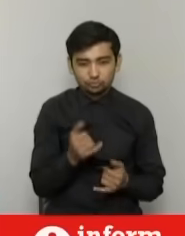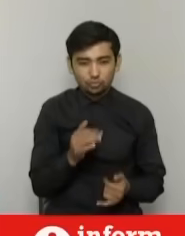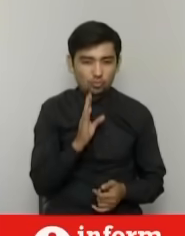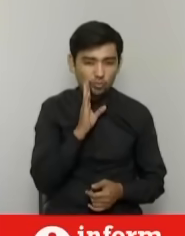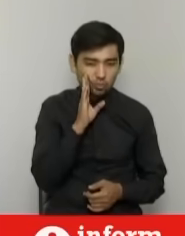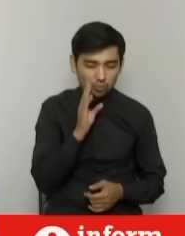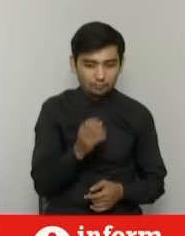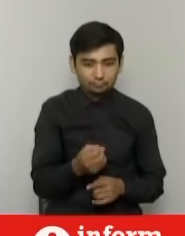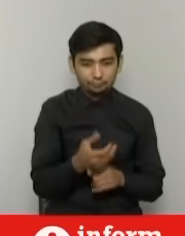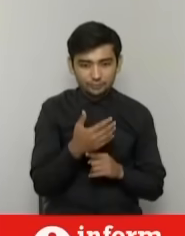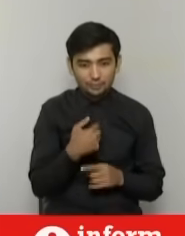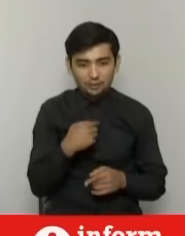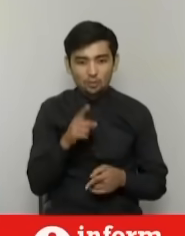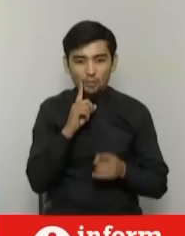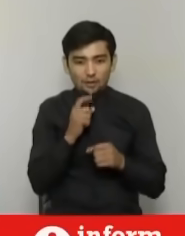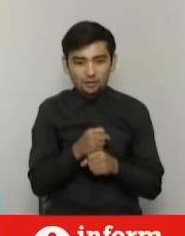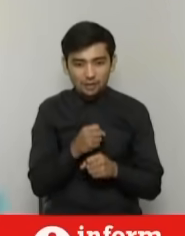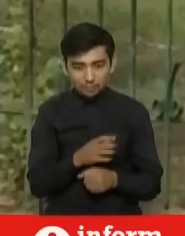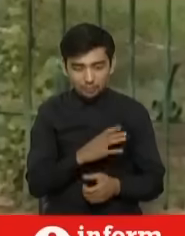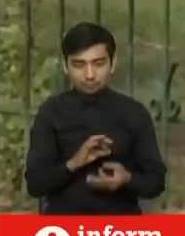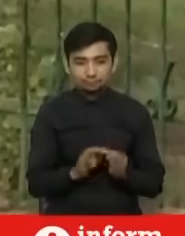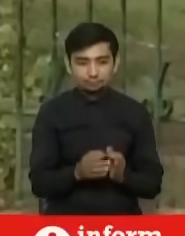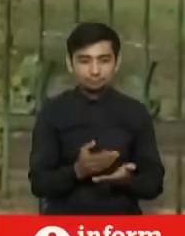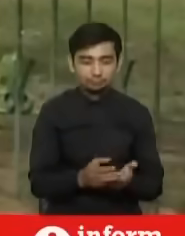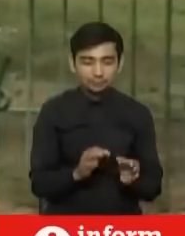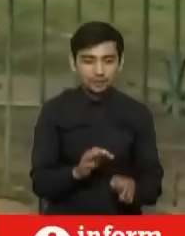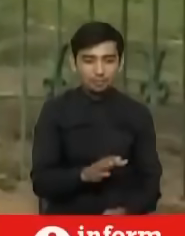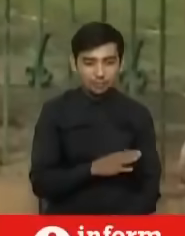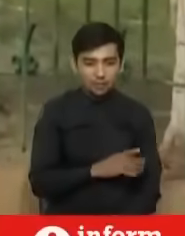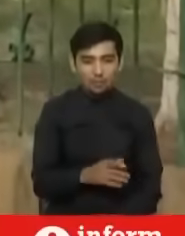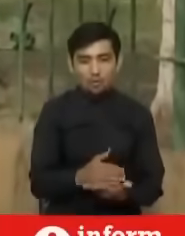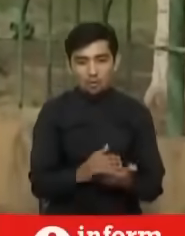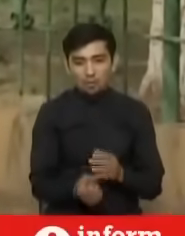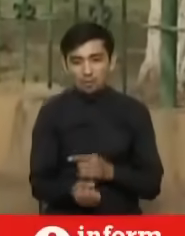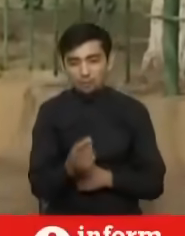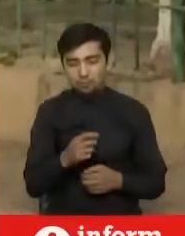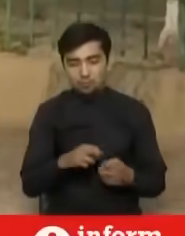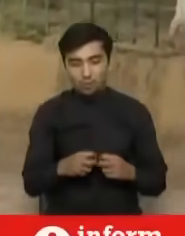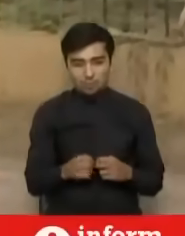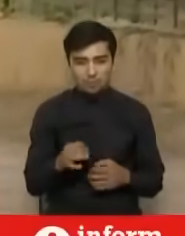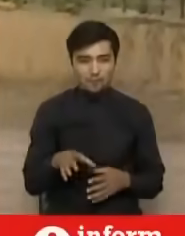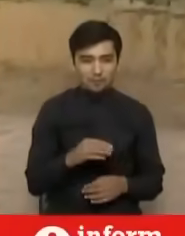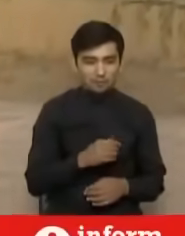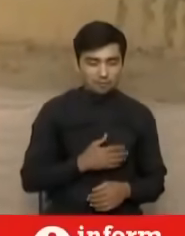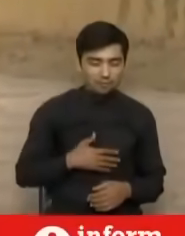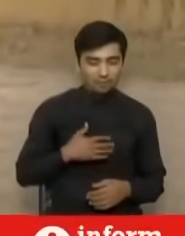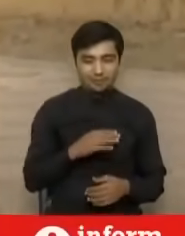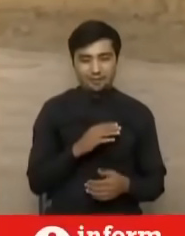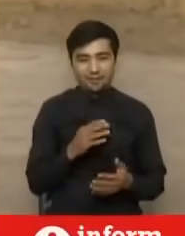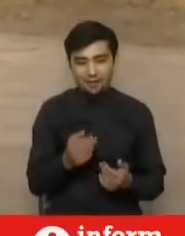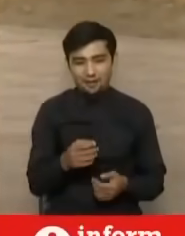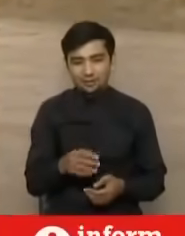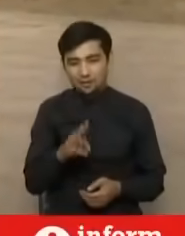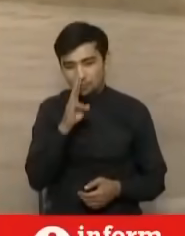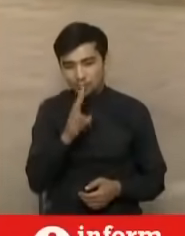таңертең, то есть біз жиналыс өткіздік, түсіндірдік. Бағдарламадан шыққан ақау бәрімізді әуреге салды деген басшылық енді жалақыларын толық